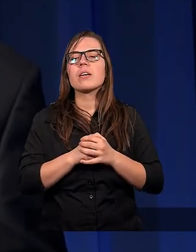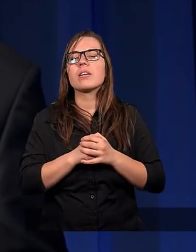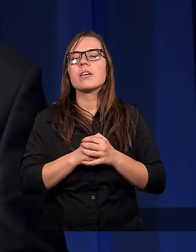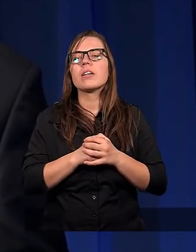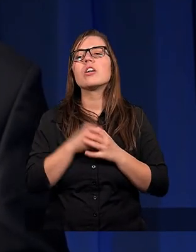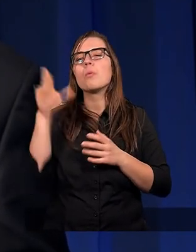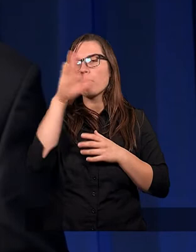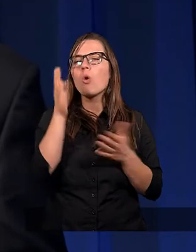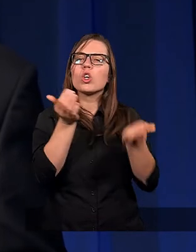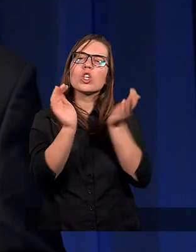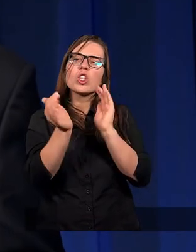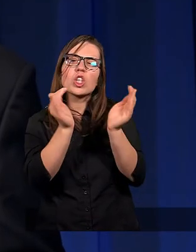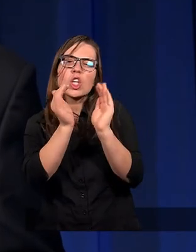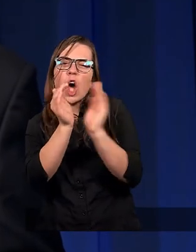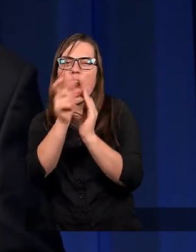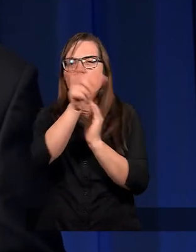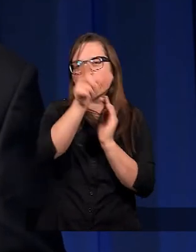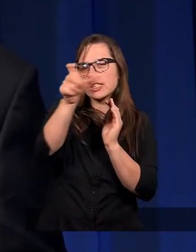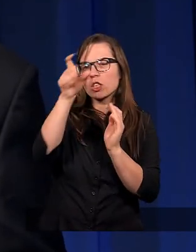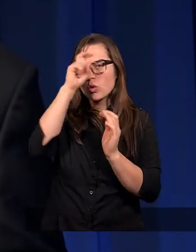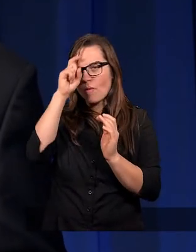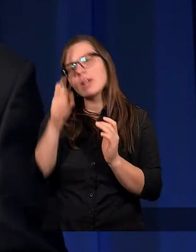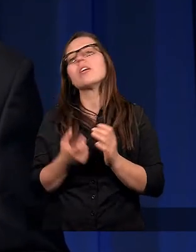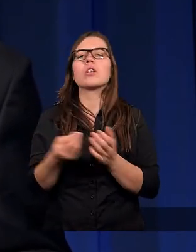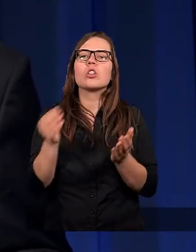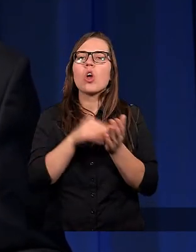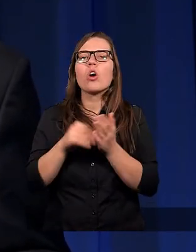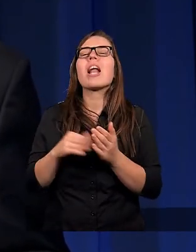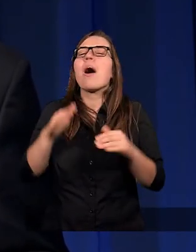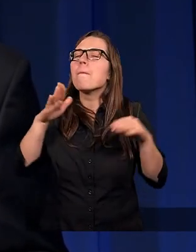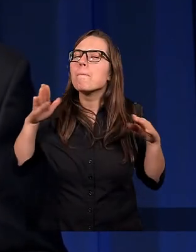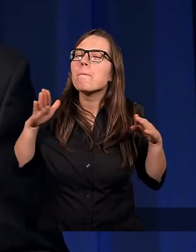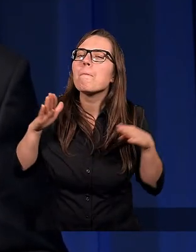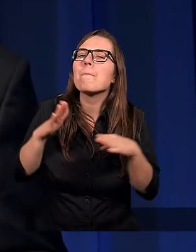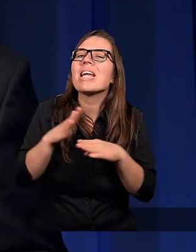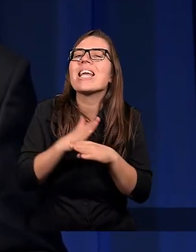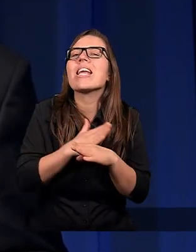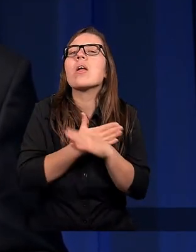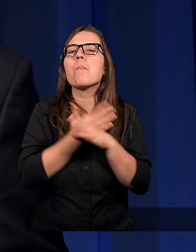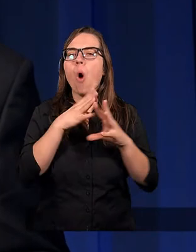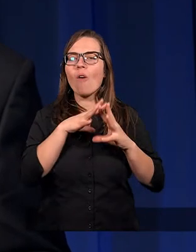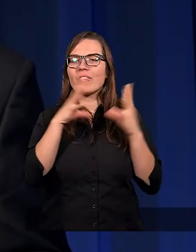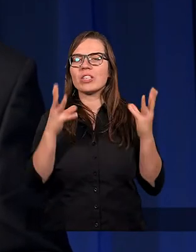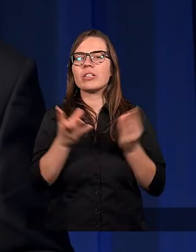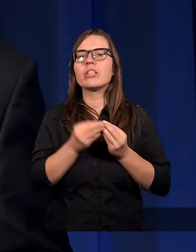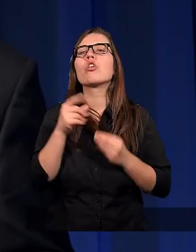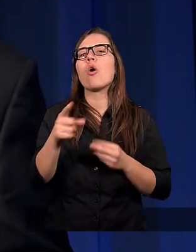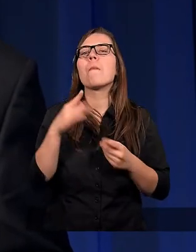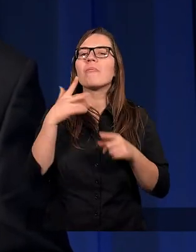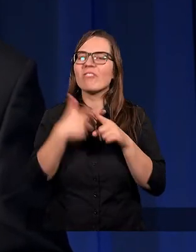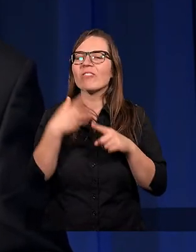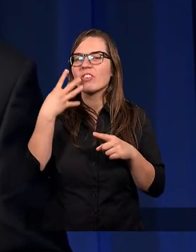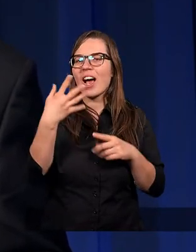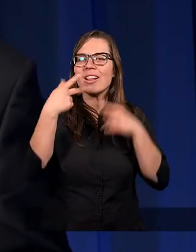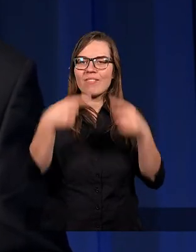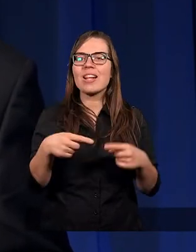Bóg się troszczy o człowieka i dodam, mimo wszystko. Bo kiedy czytamy 24 werset z